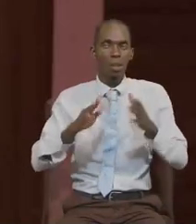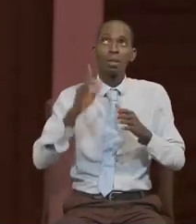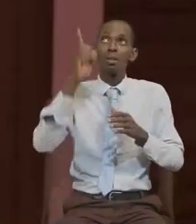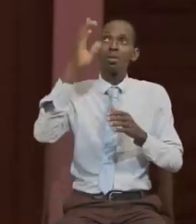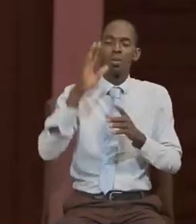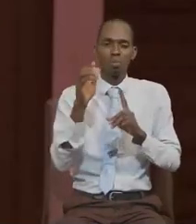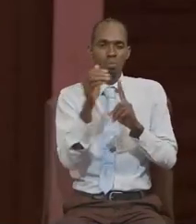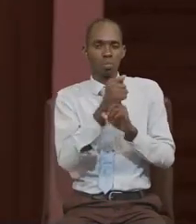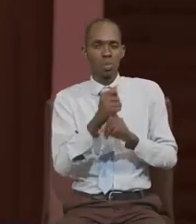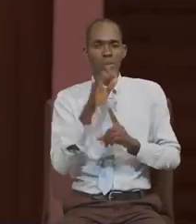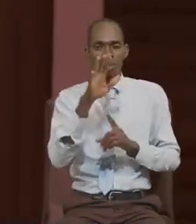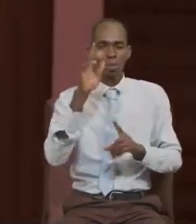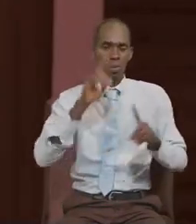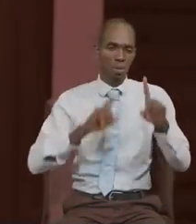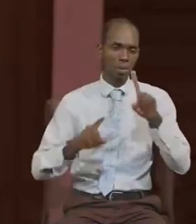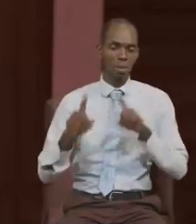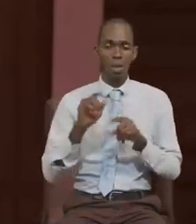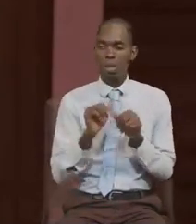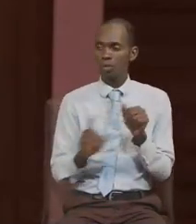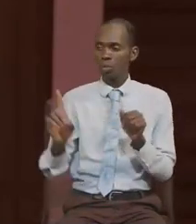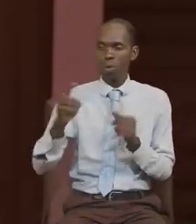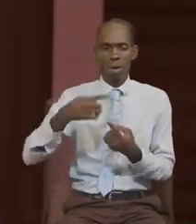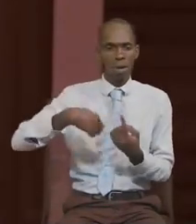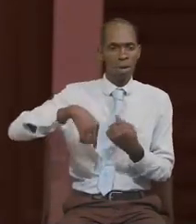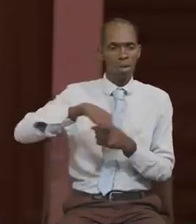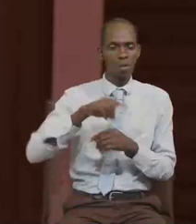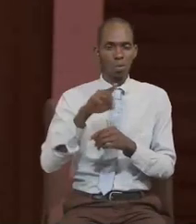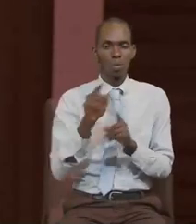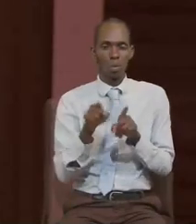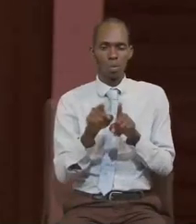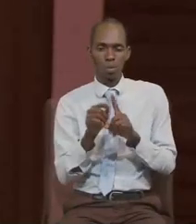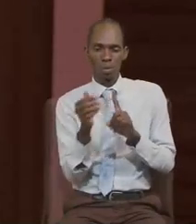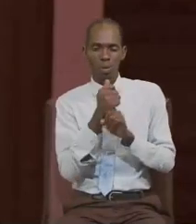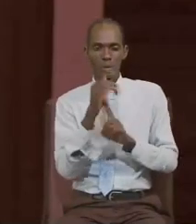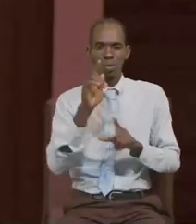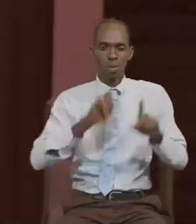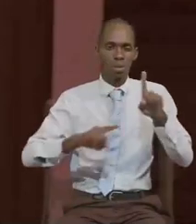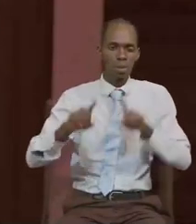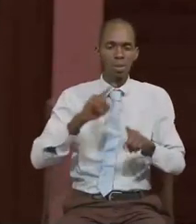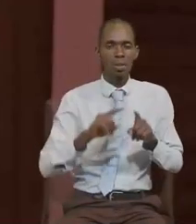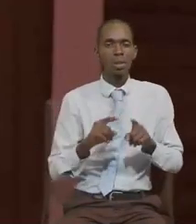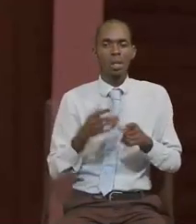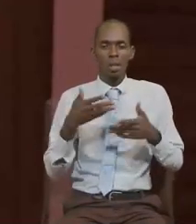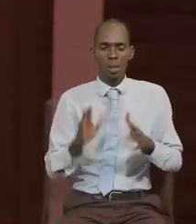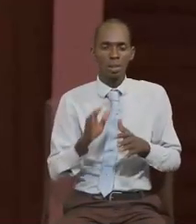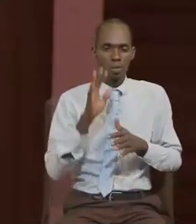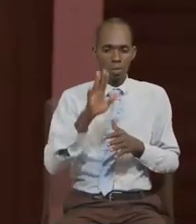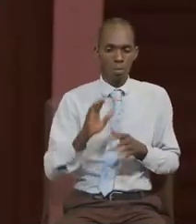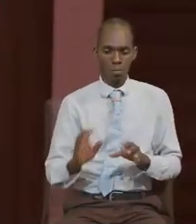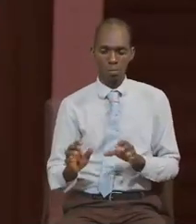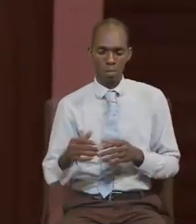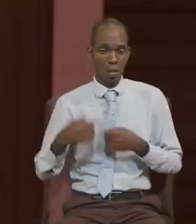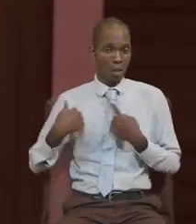de toi entendent cette confession, que ta conscience s'identifie à cette confession, si tu confesses